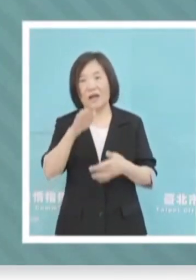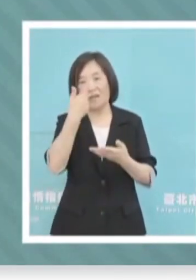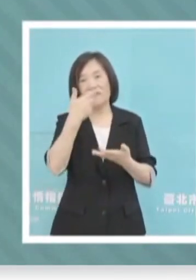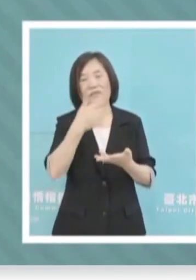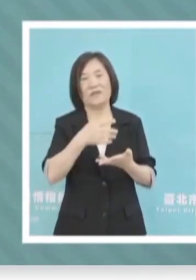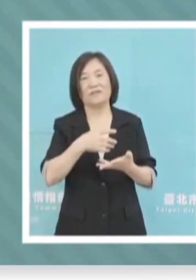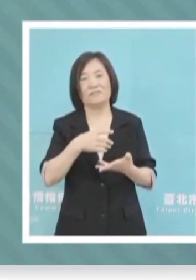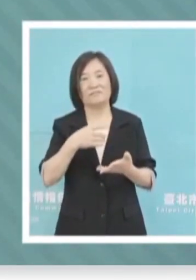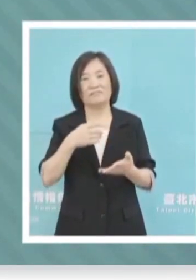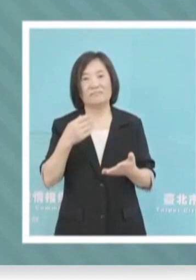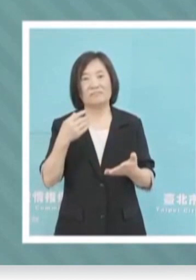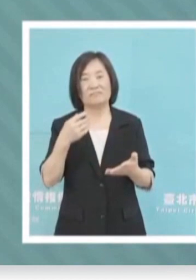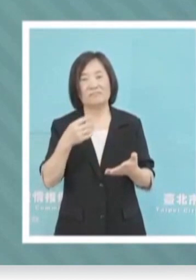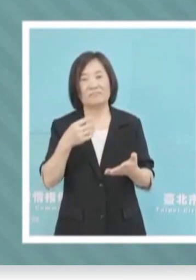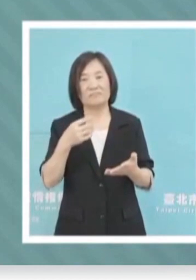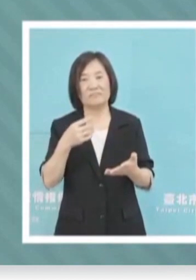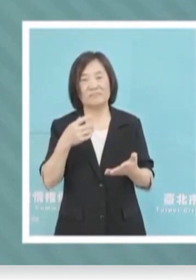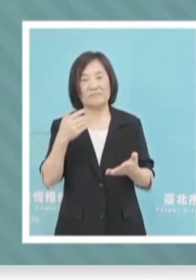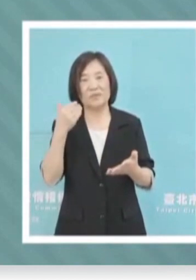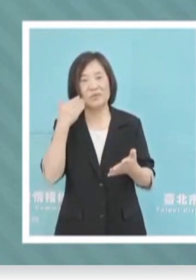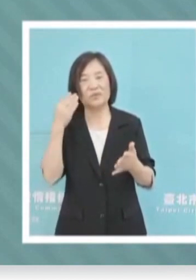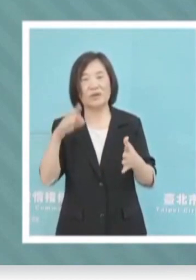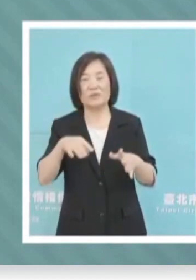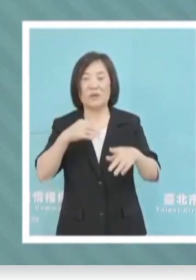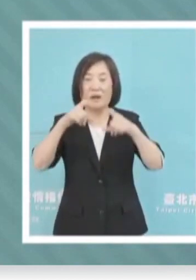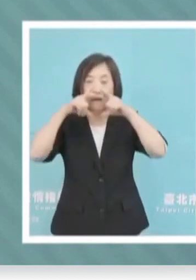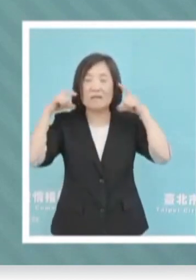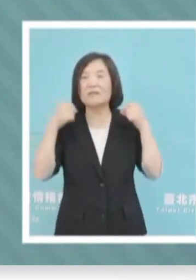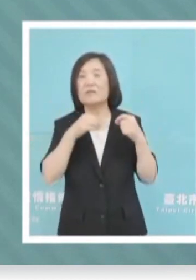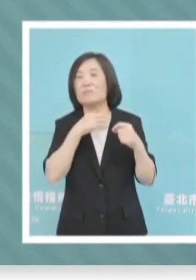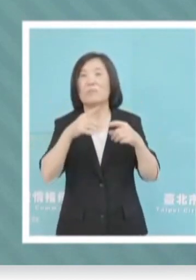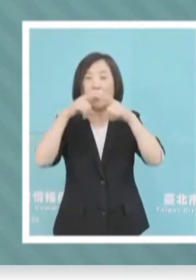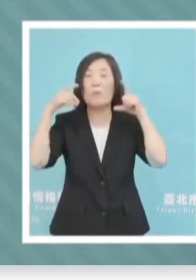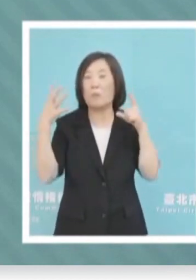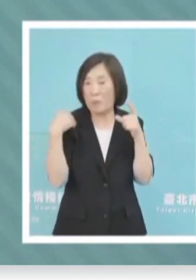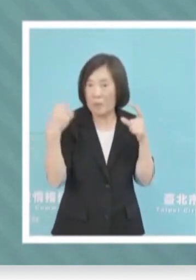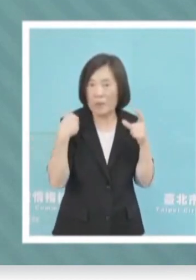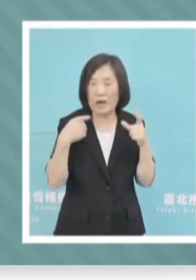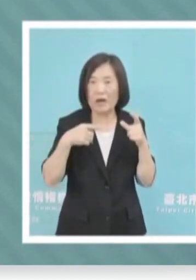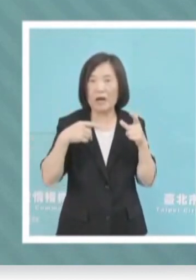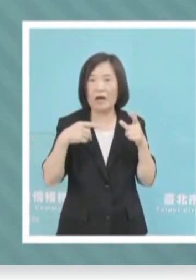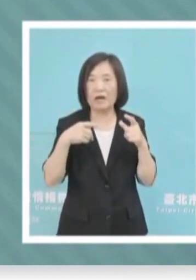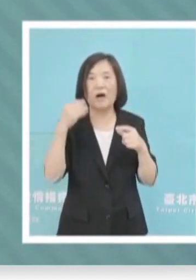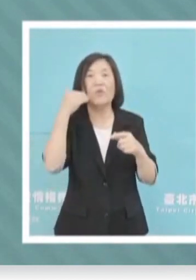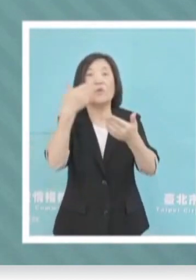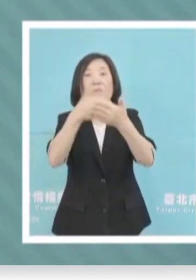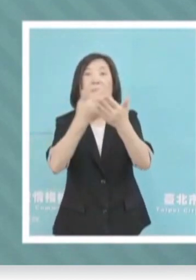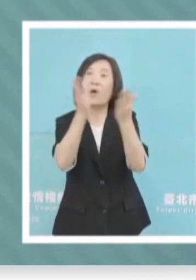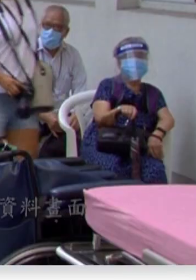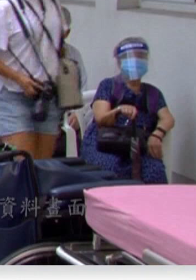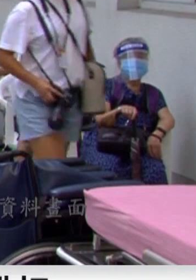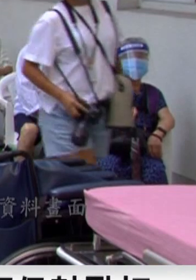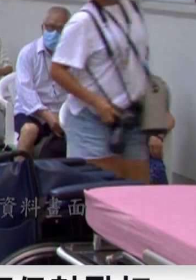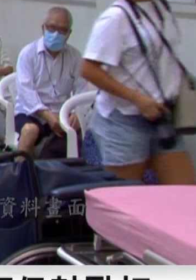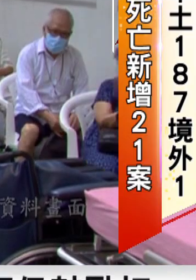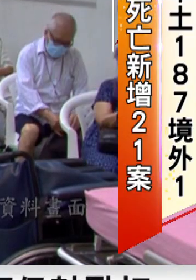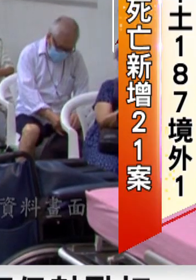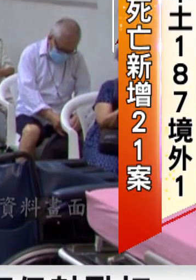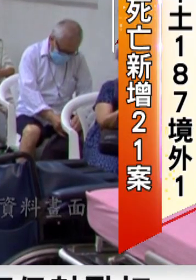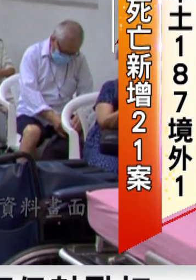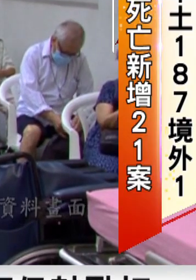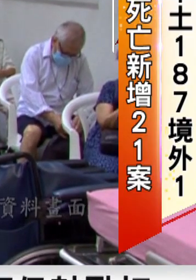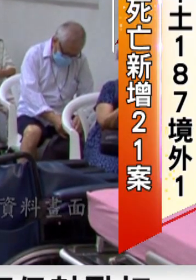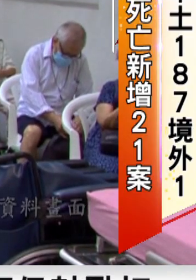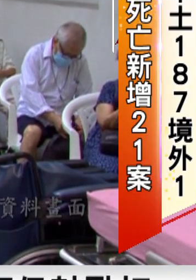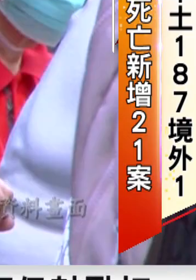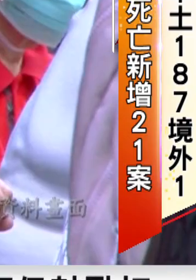的，我没有张。没有脱下口罩吃饭的先优先了，所以去看美术馆一定是先开放了。 设下解封